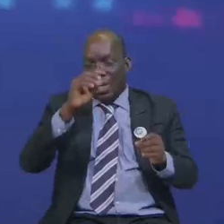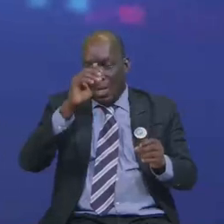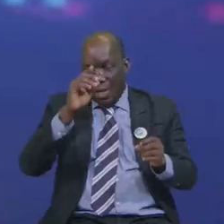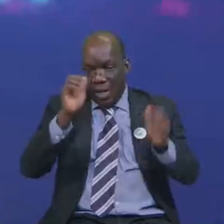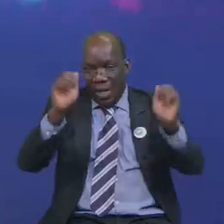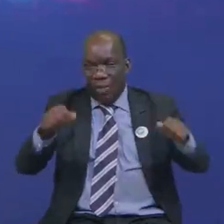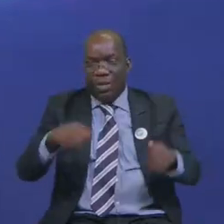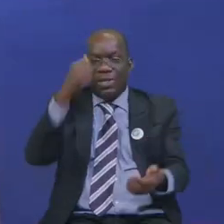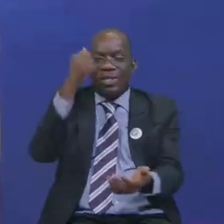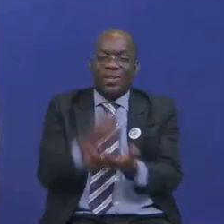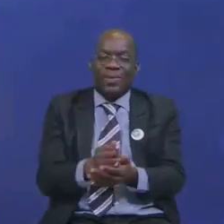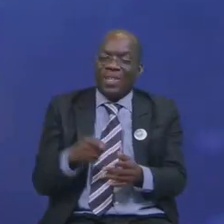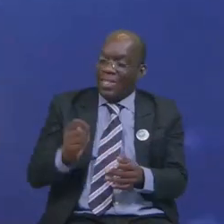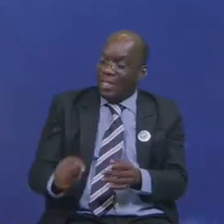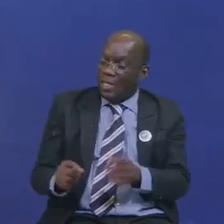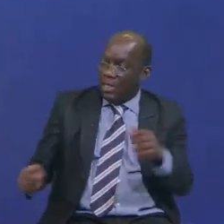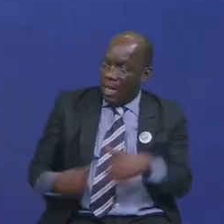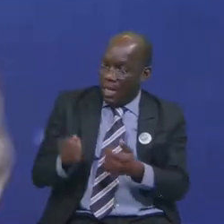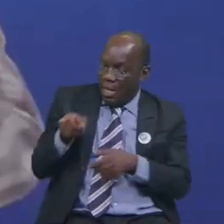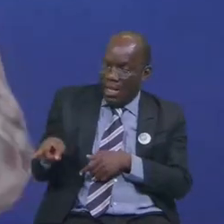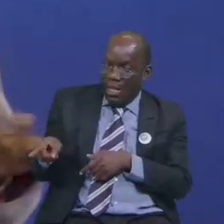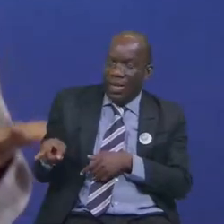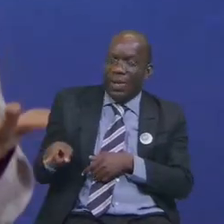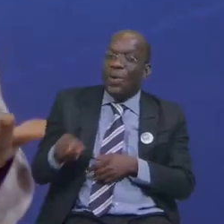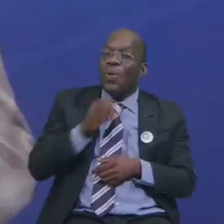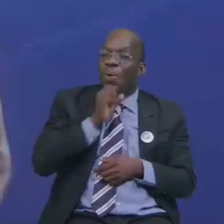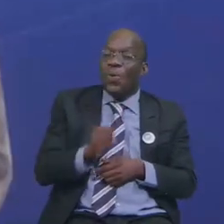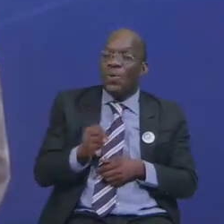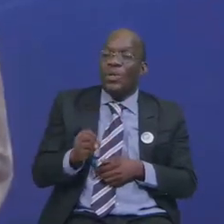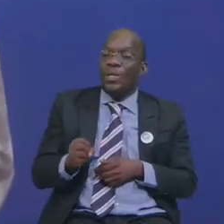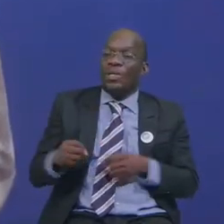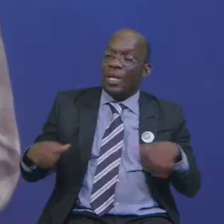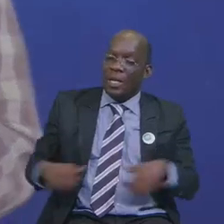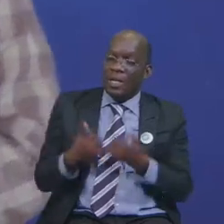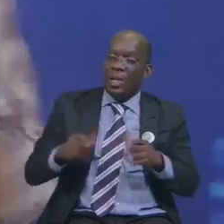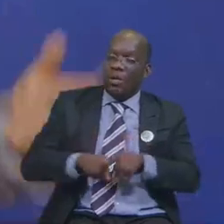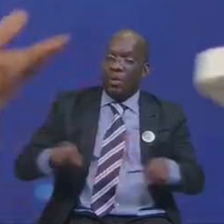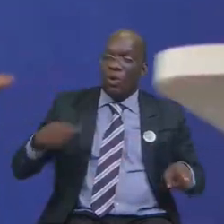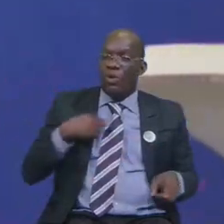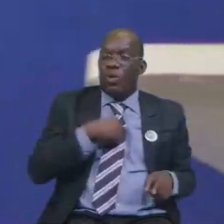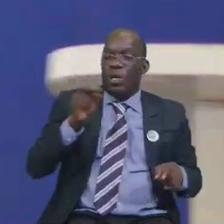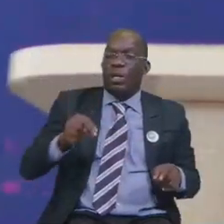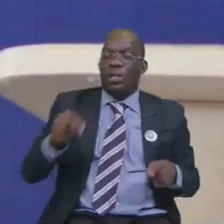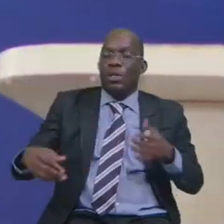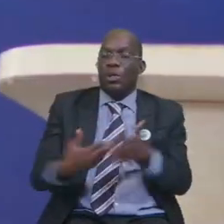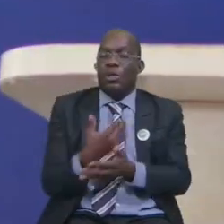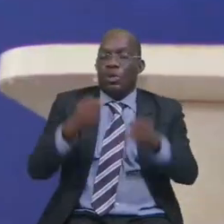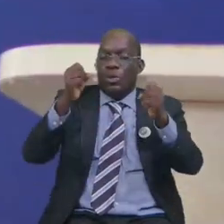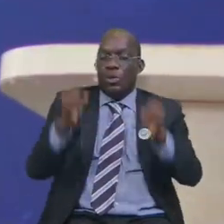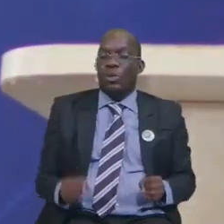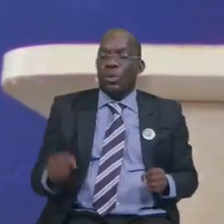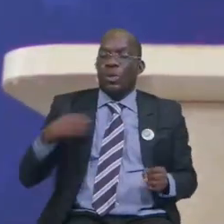l'obstacle est toujours là mais nous sommes nouveau nouvelle force et nous avons